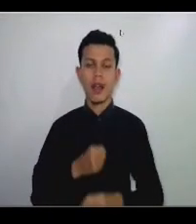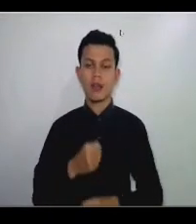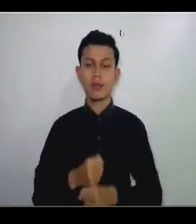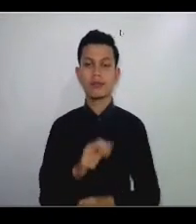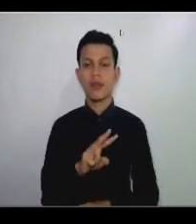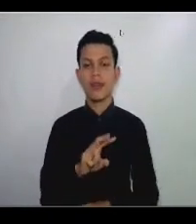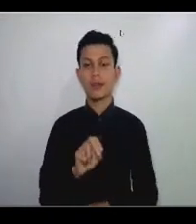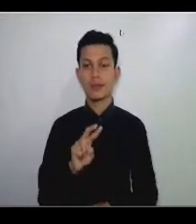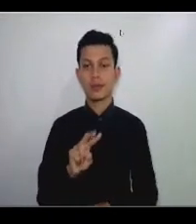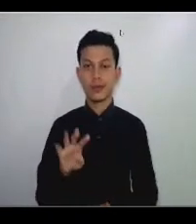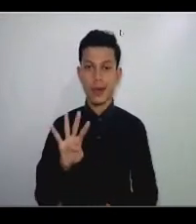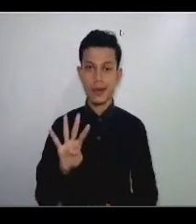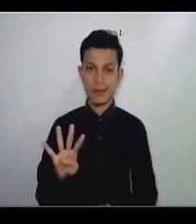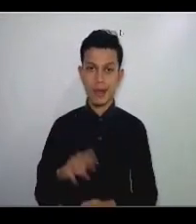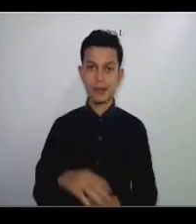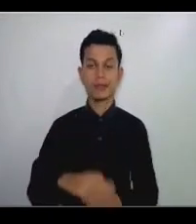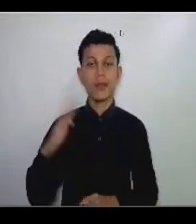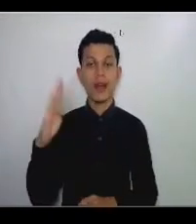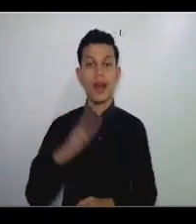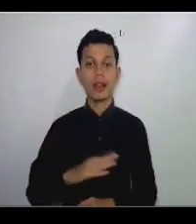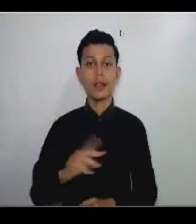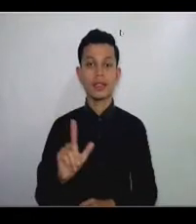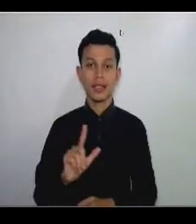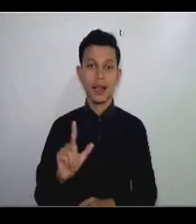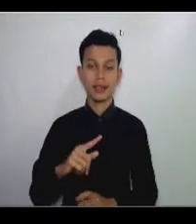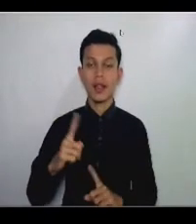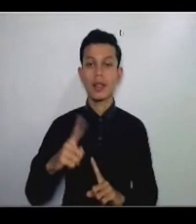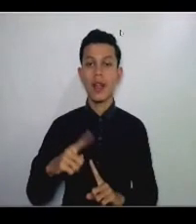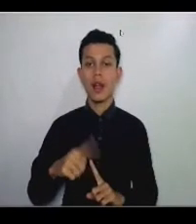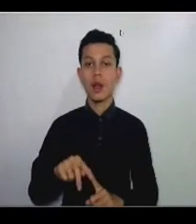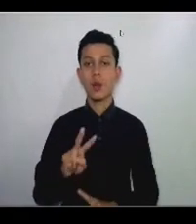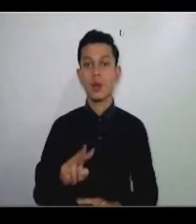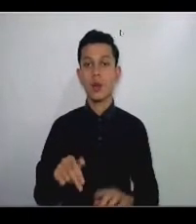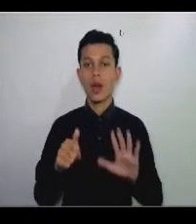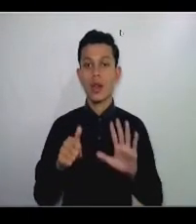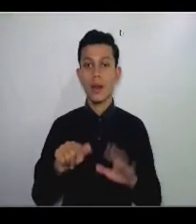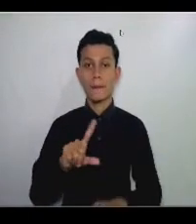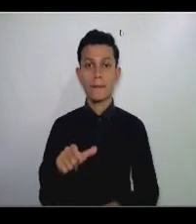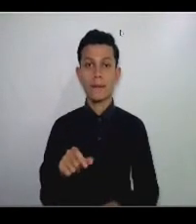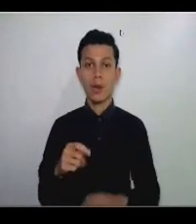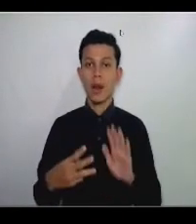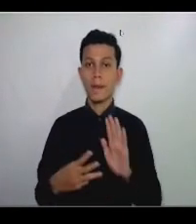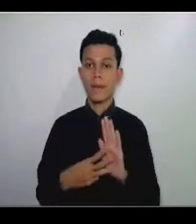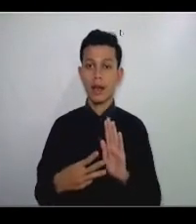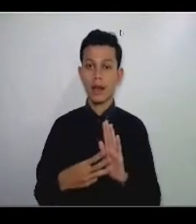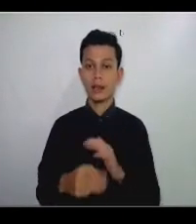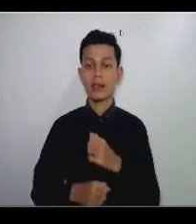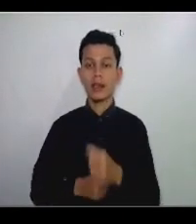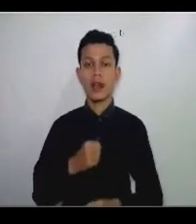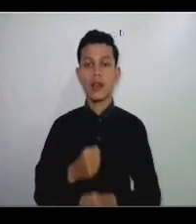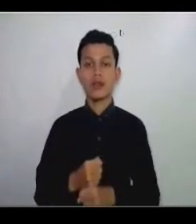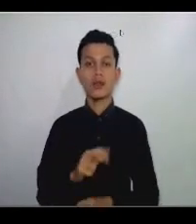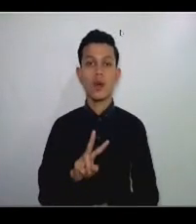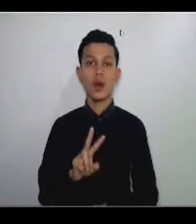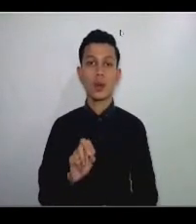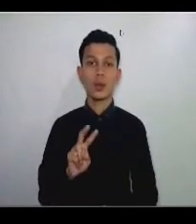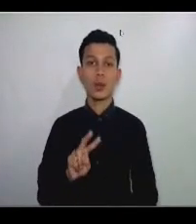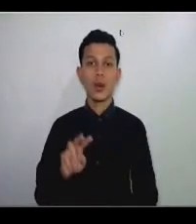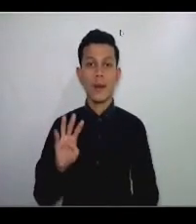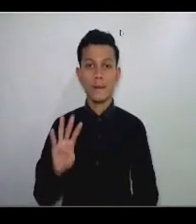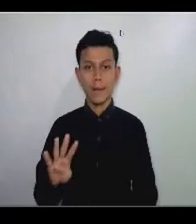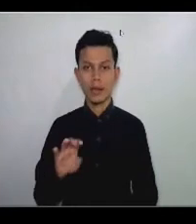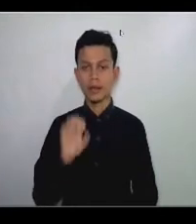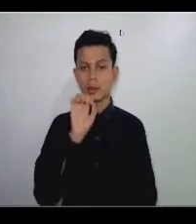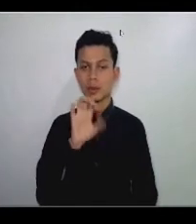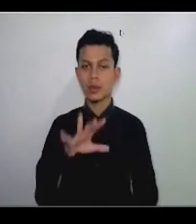2024 dan hari Selasa tanggal 26 bulan Maret tahun 2024 dan diucapkan